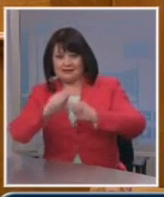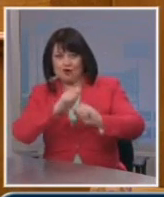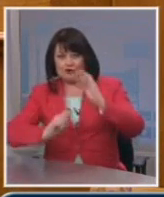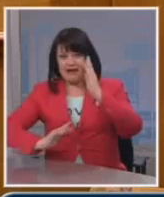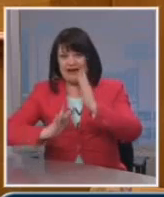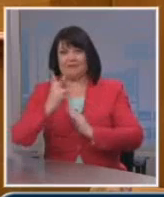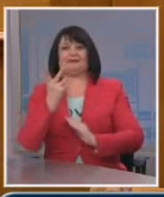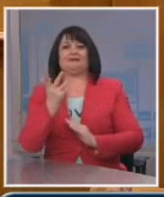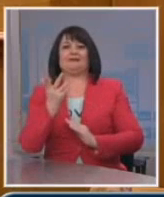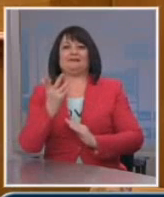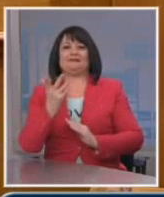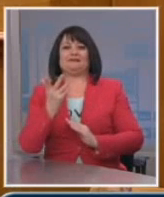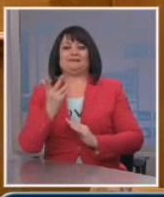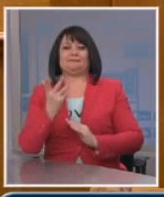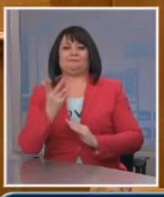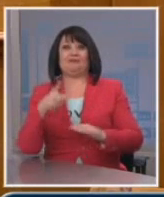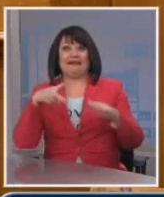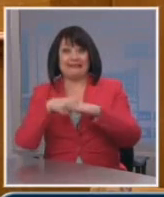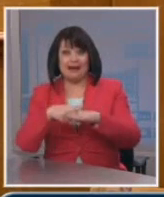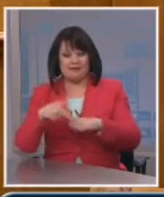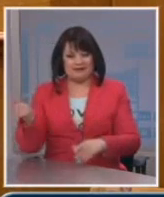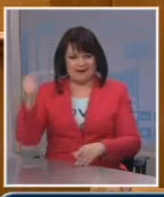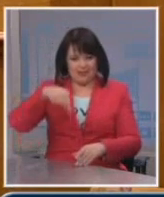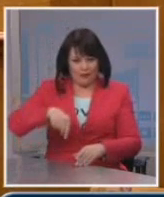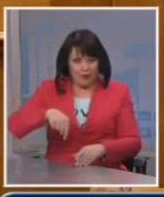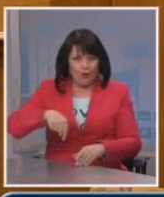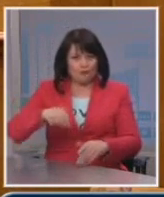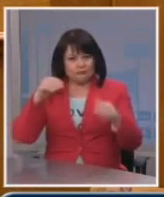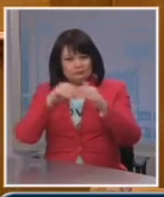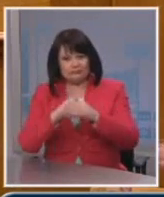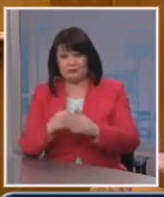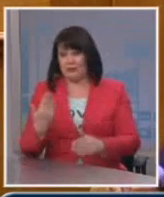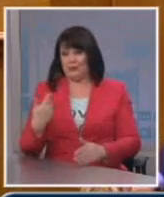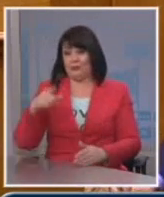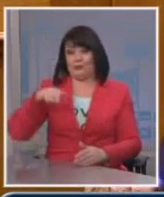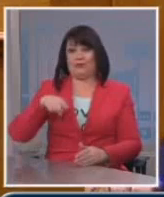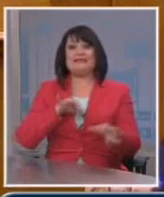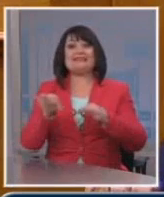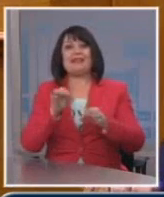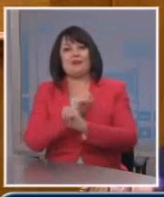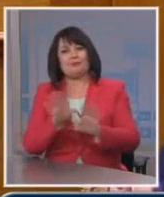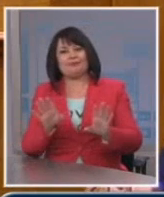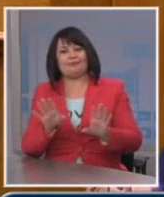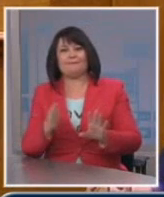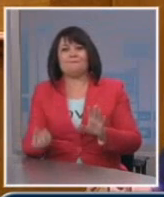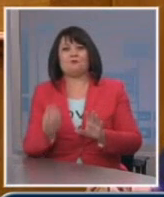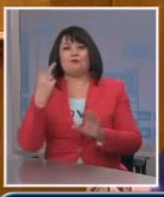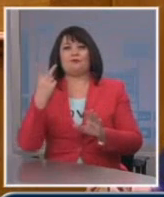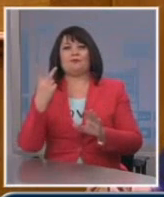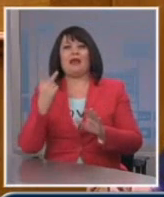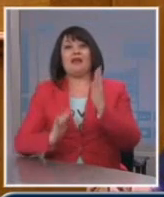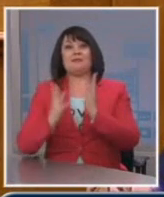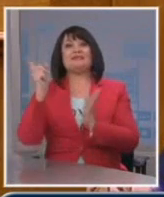Ανάπτυξης και Ανασυγκρότησης, η EBRD. Πριν λίγες μέρες ανακοινώθηκε το σχέδιο του νέου αναπτυξιακού